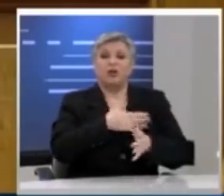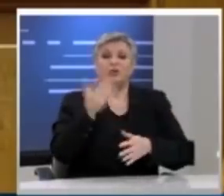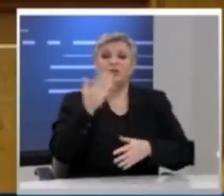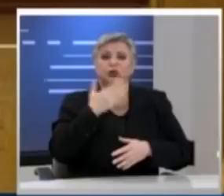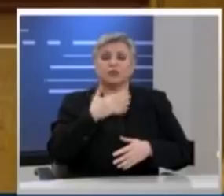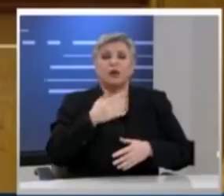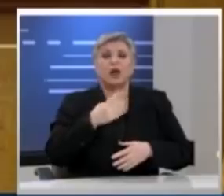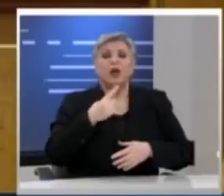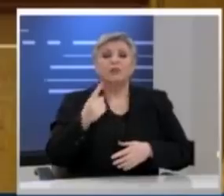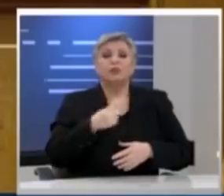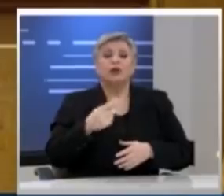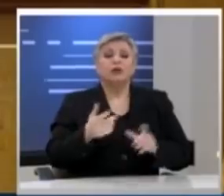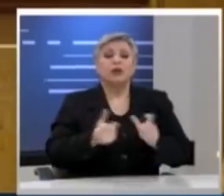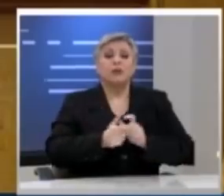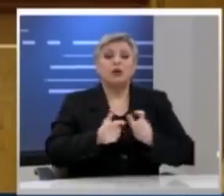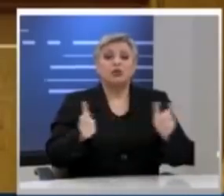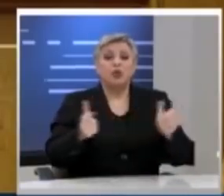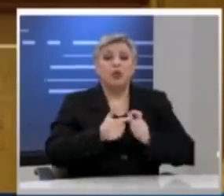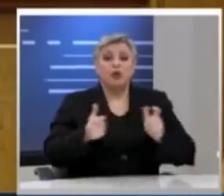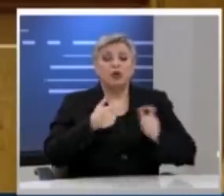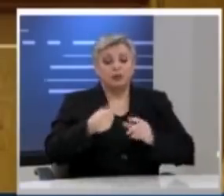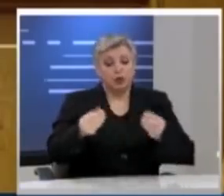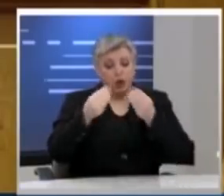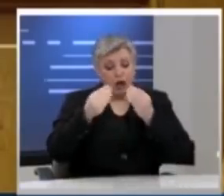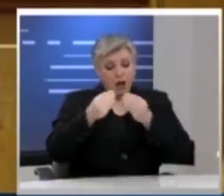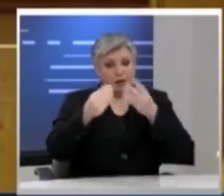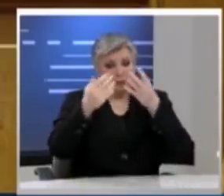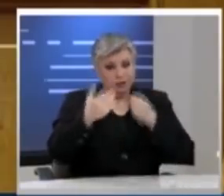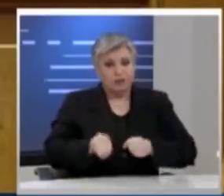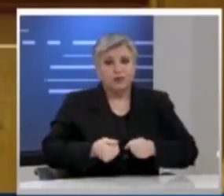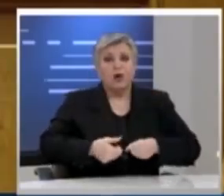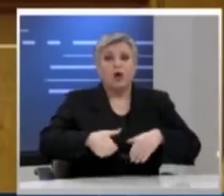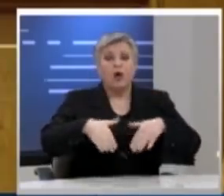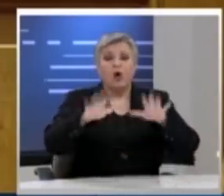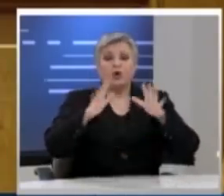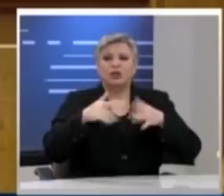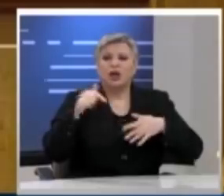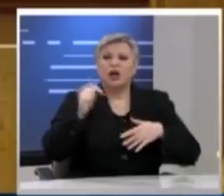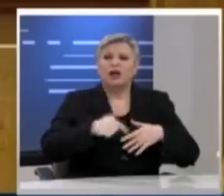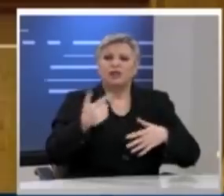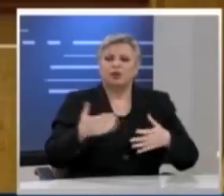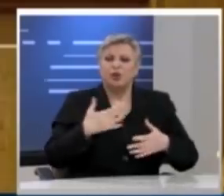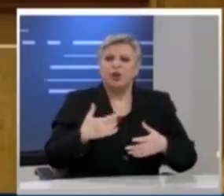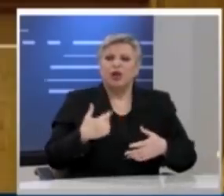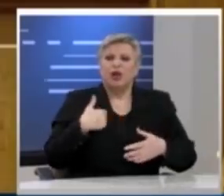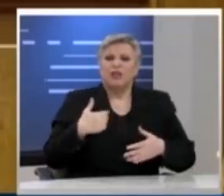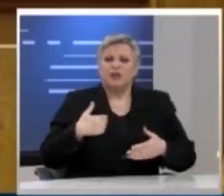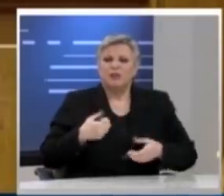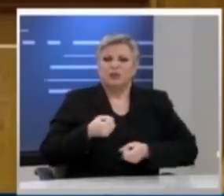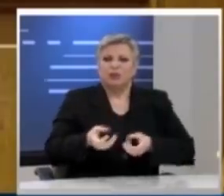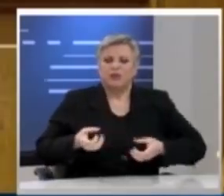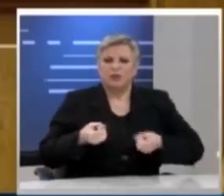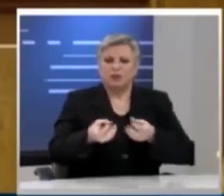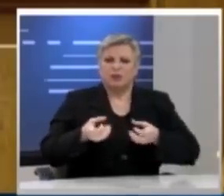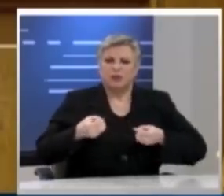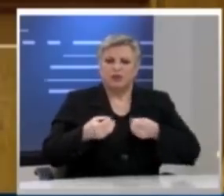σχολείων να μορφώνει και όχι να εξοντώνει και να το χαρακτηρίσει μάλιστα και ουτοπικό αλήθεια τι